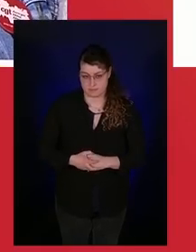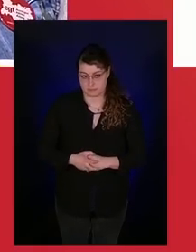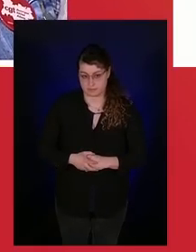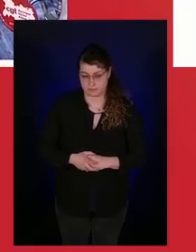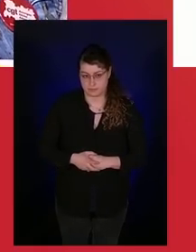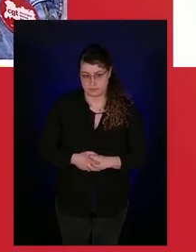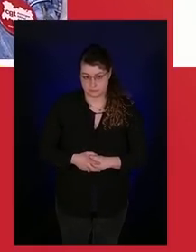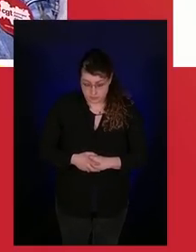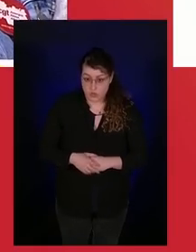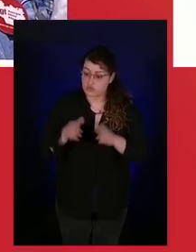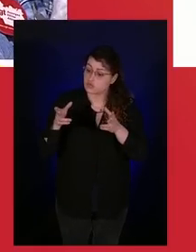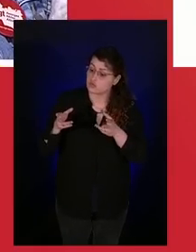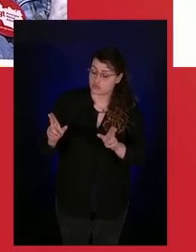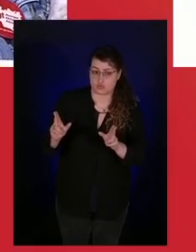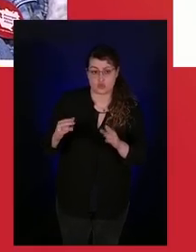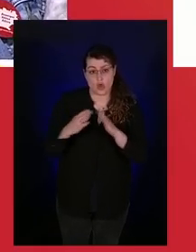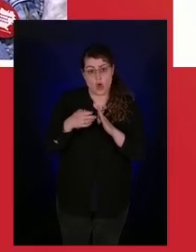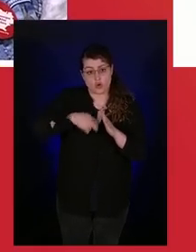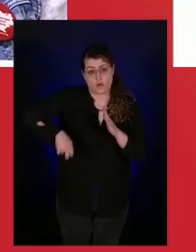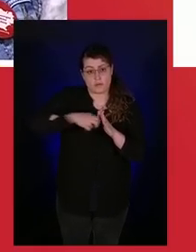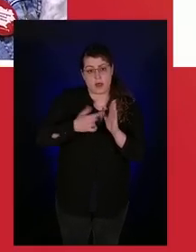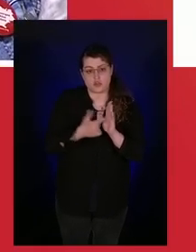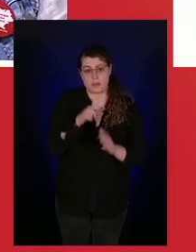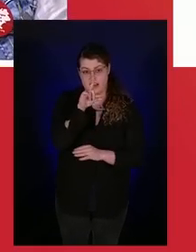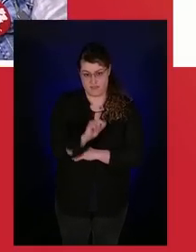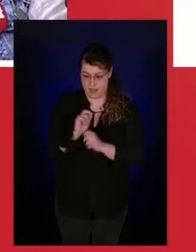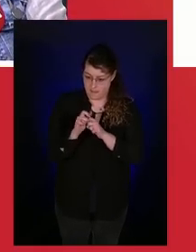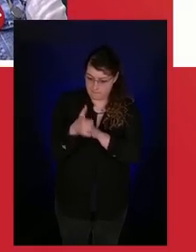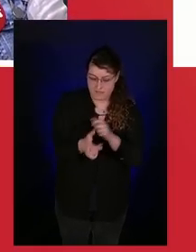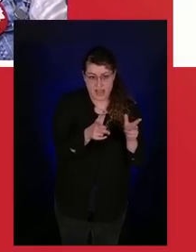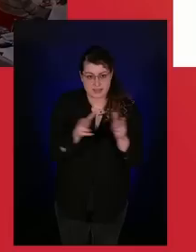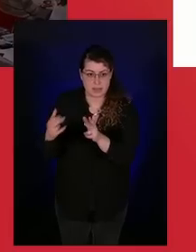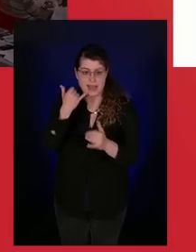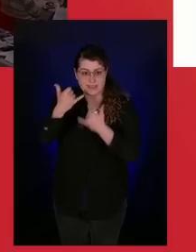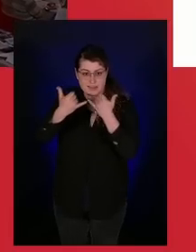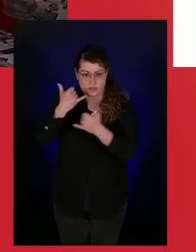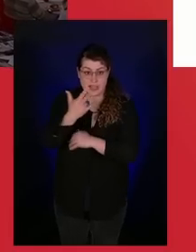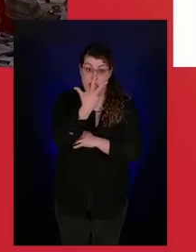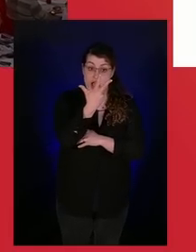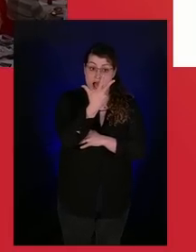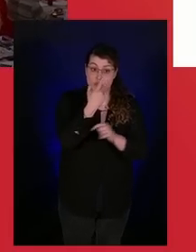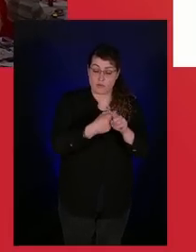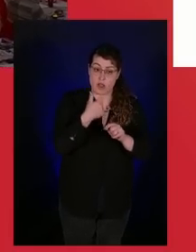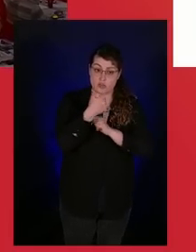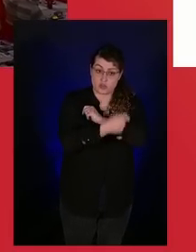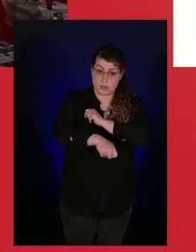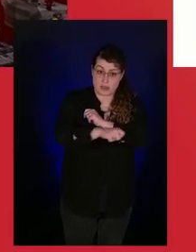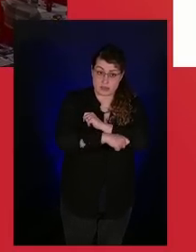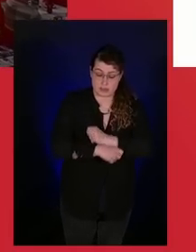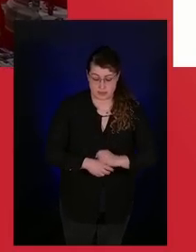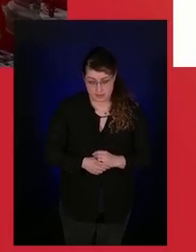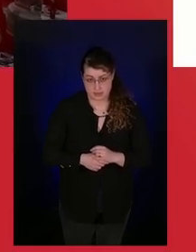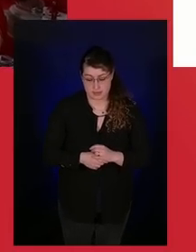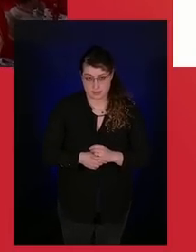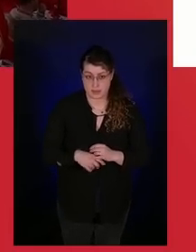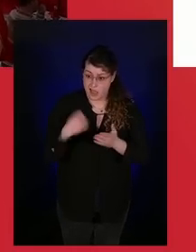Le confinement de 2020 nous a orientés vers des permanences téléphoniques 3 jours par semaine.